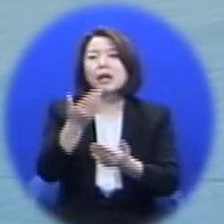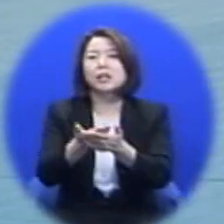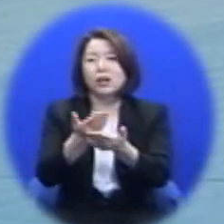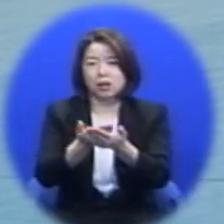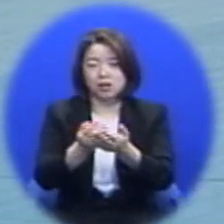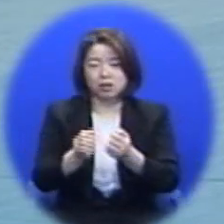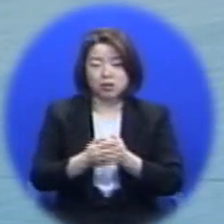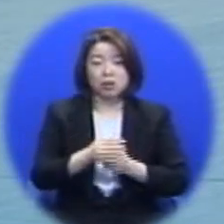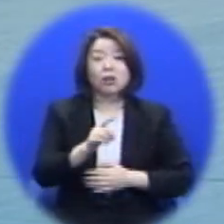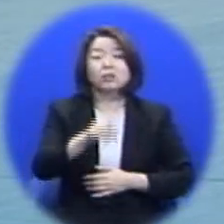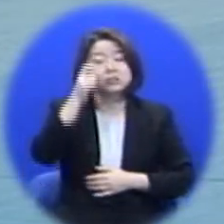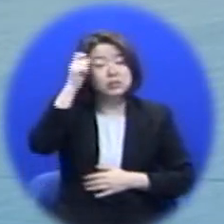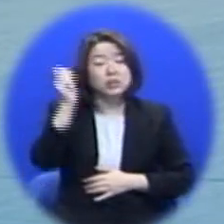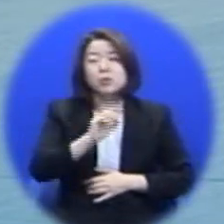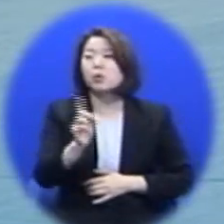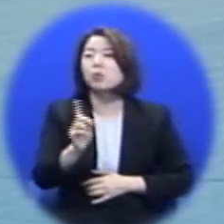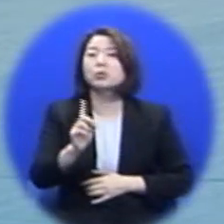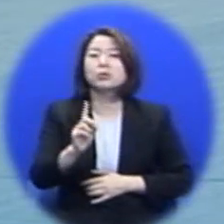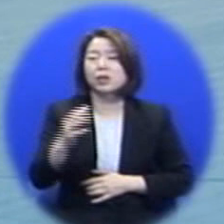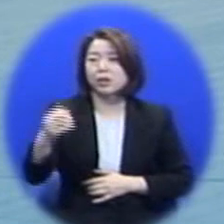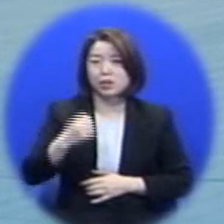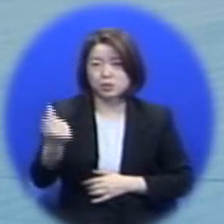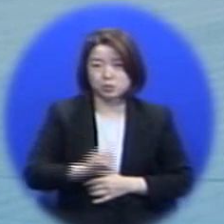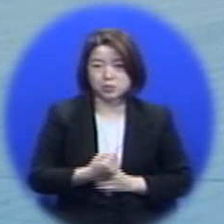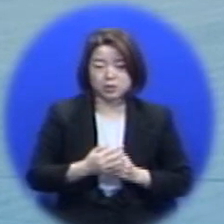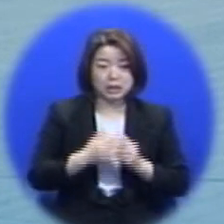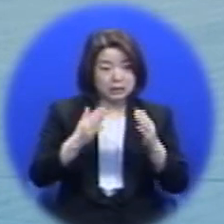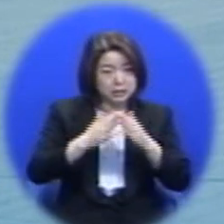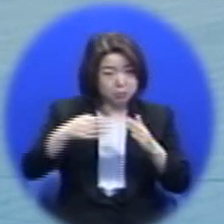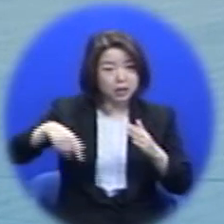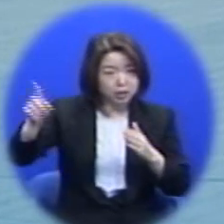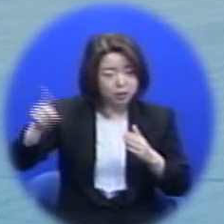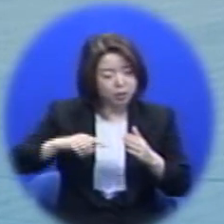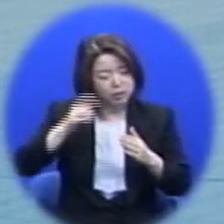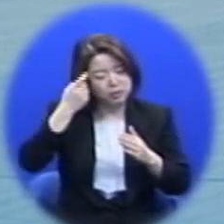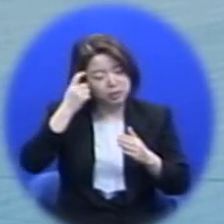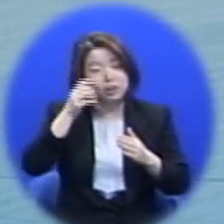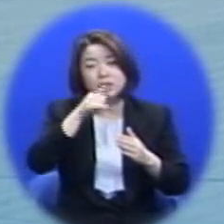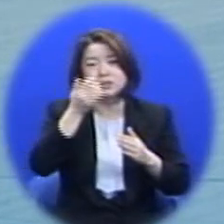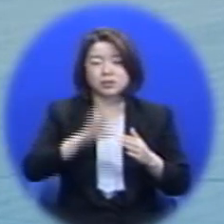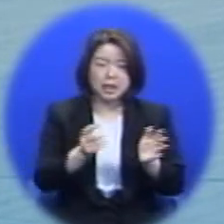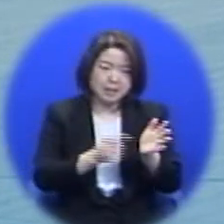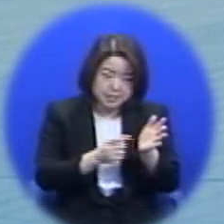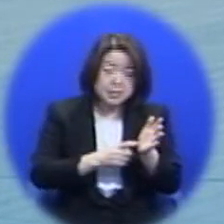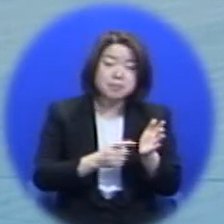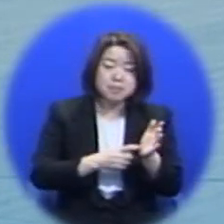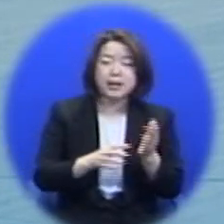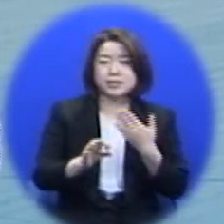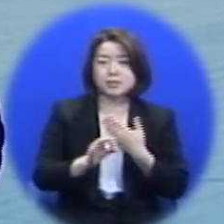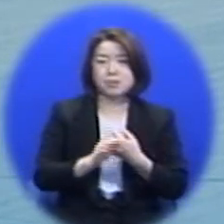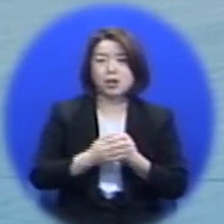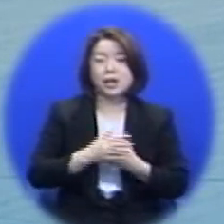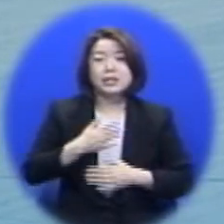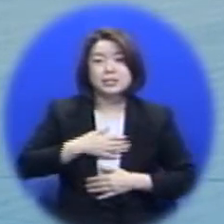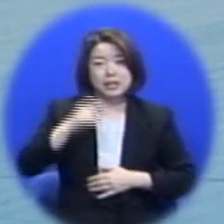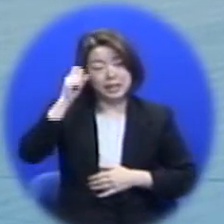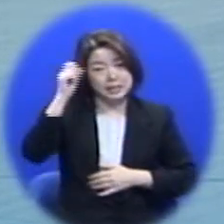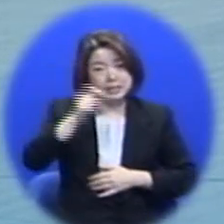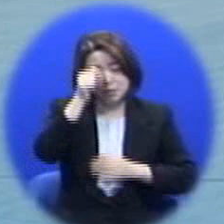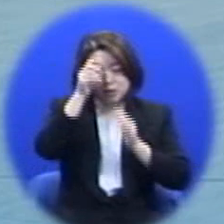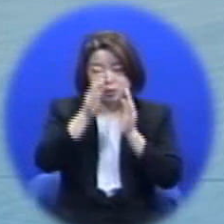어디서 가져와요? 집에 가서 가져와야 될까 생각하다가 너무 급하시면 제가 새벽기도 올